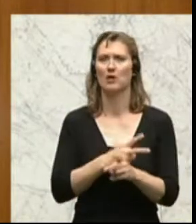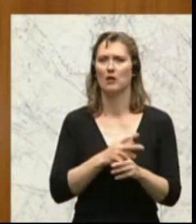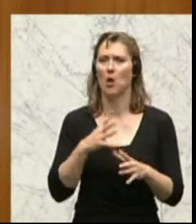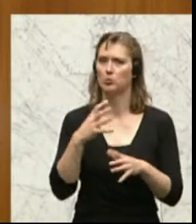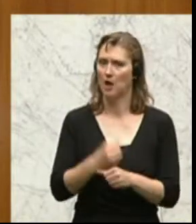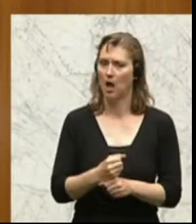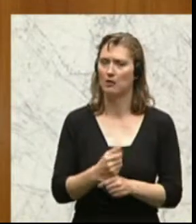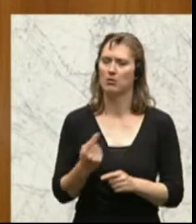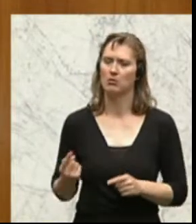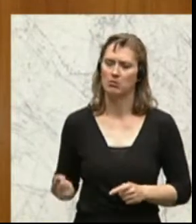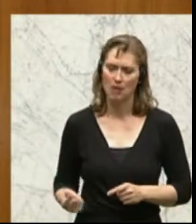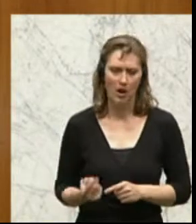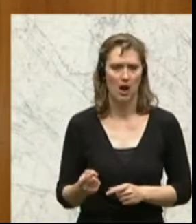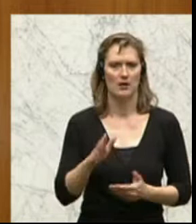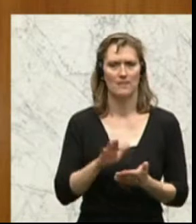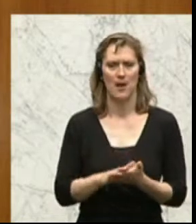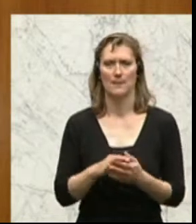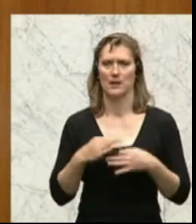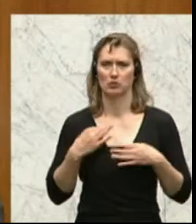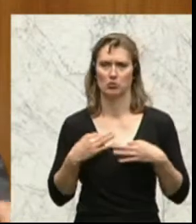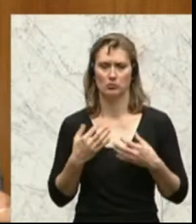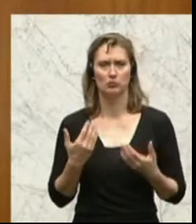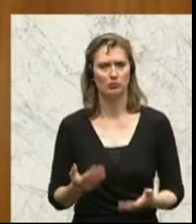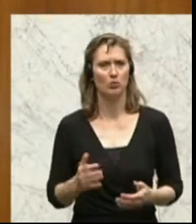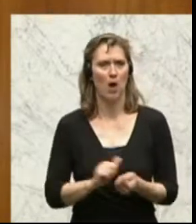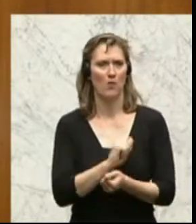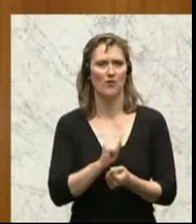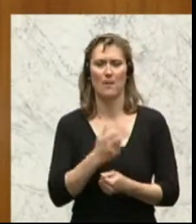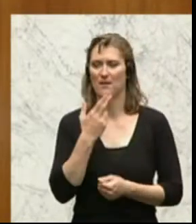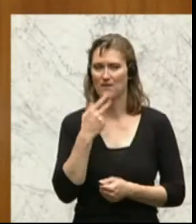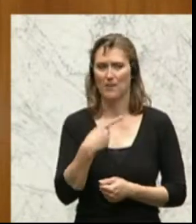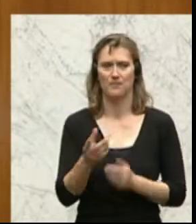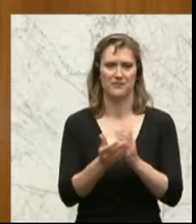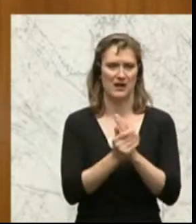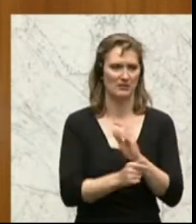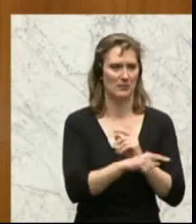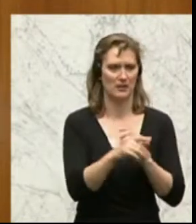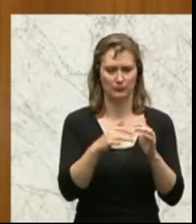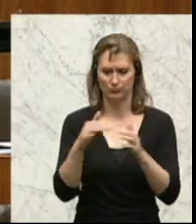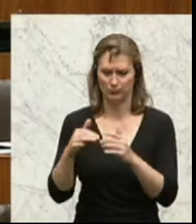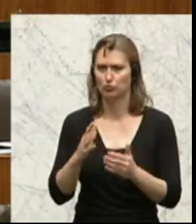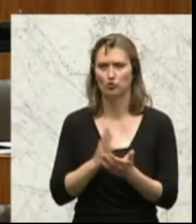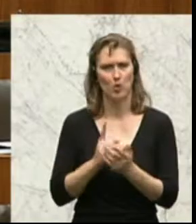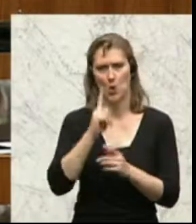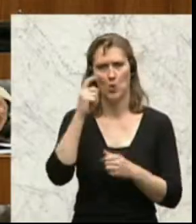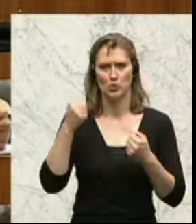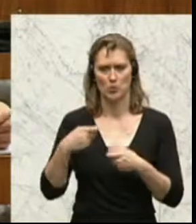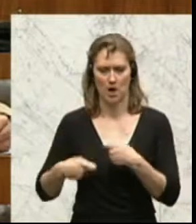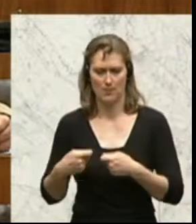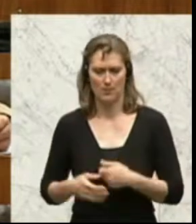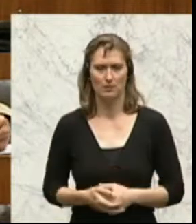stabile Beine stellen. An dieser Aufgabe arbeiten die Expertinnen und Experten bereits mit Hochdruck. Zur Frage